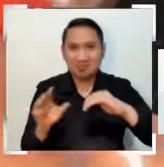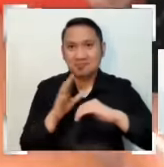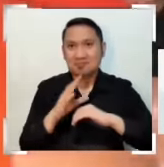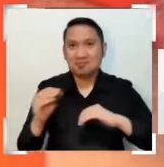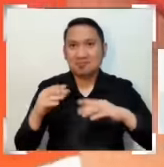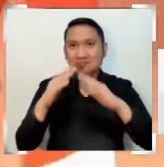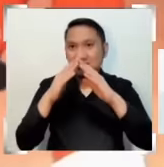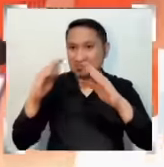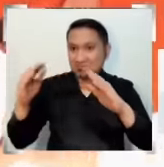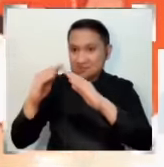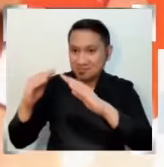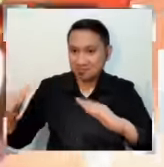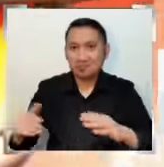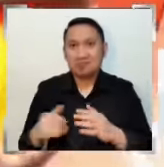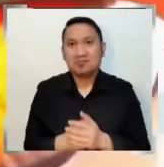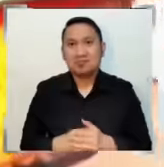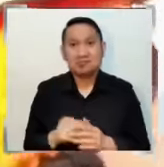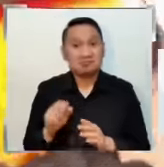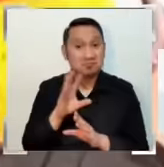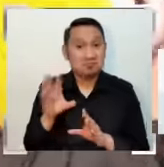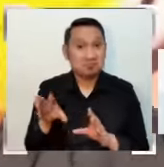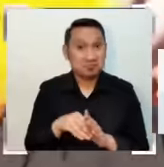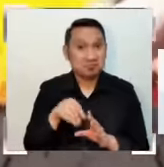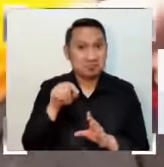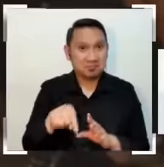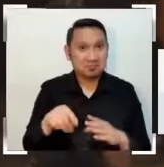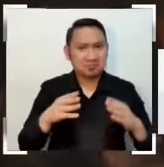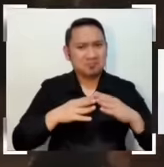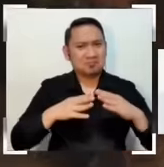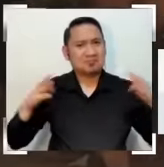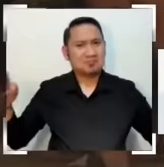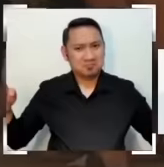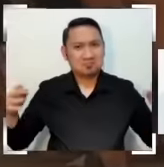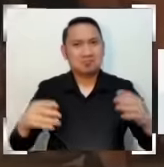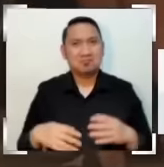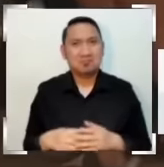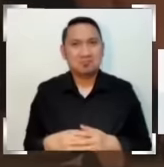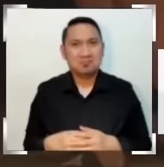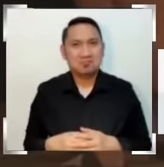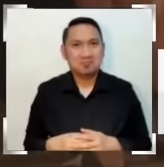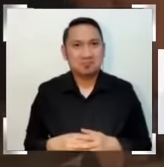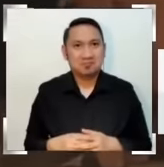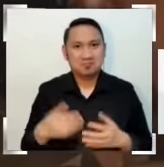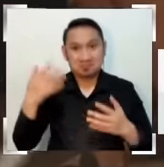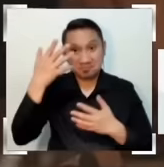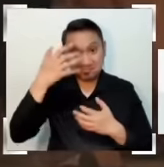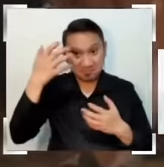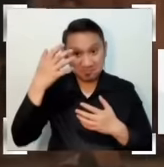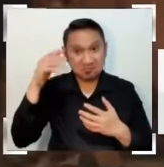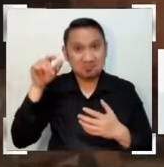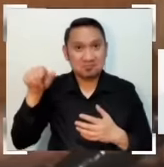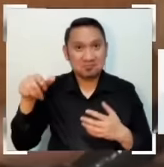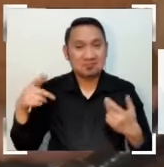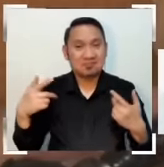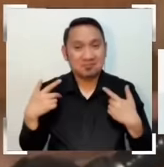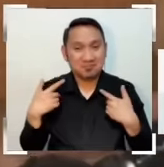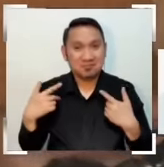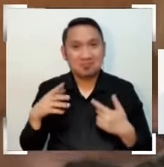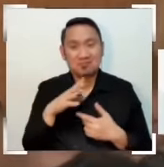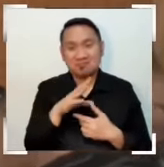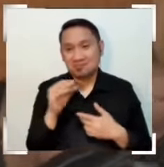houses, tampok din itong malahiganting teddy bear. And if that's not enough, may pa-snow pa.